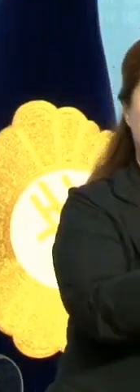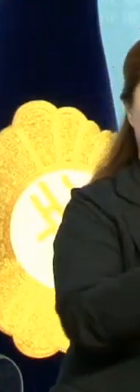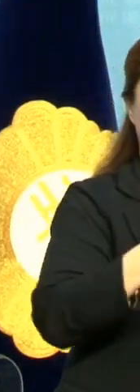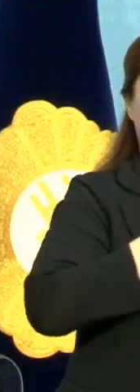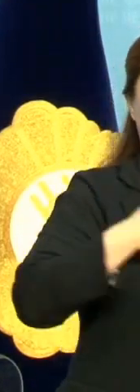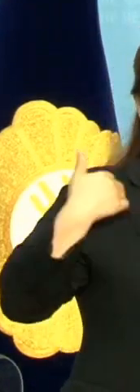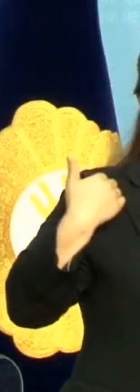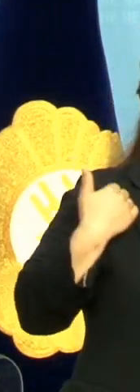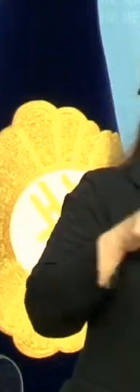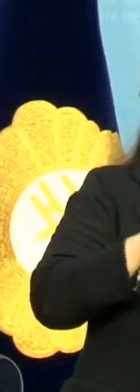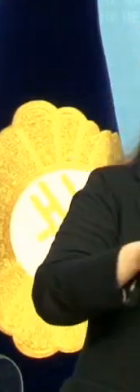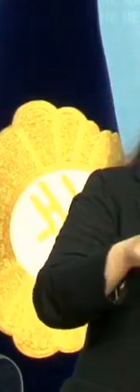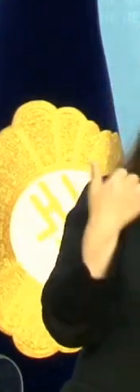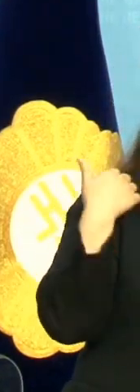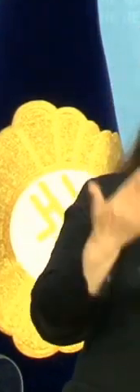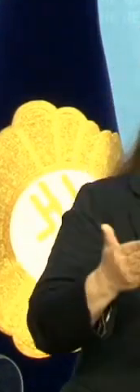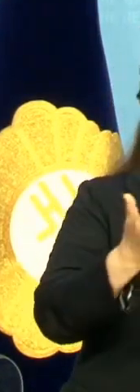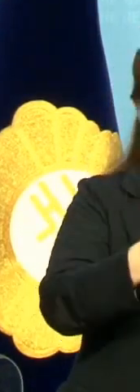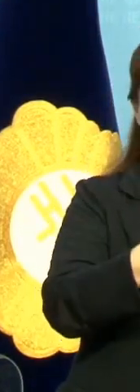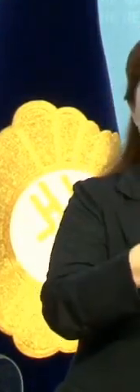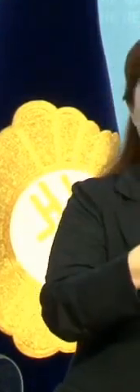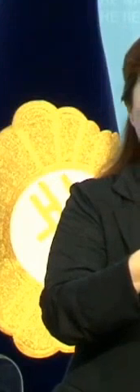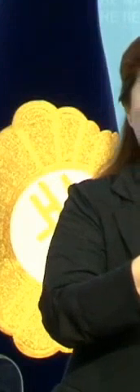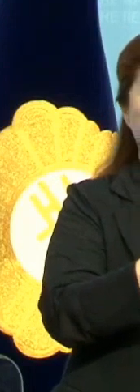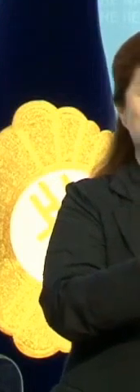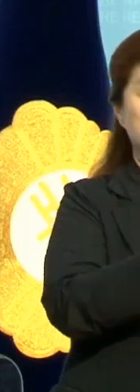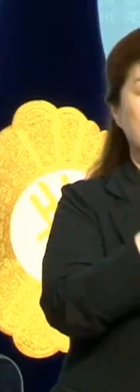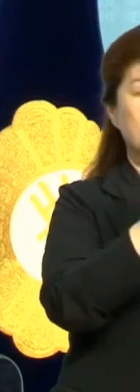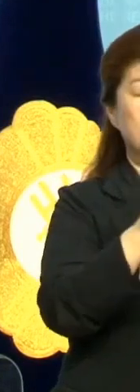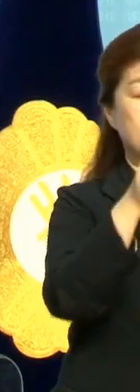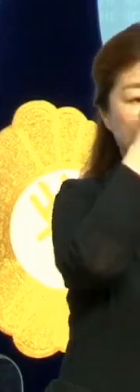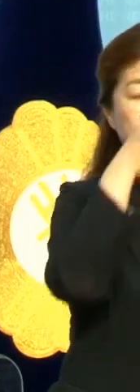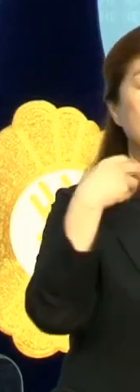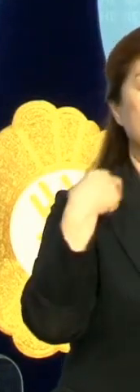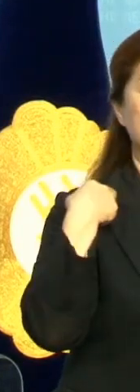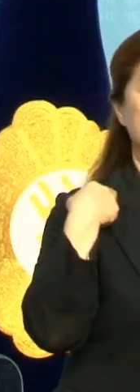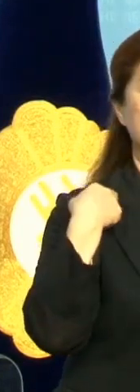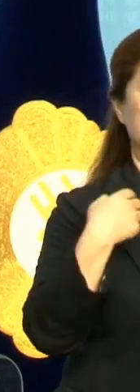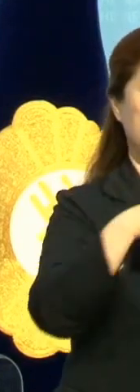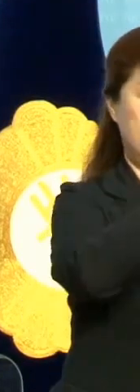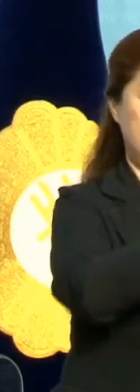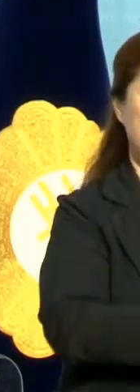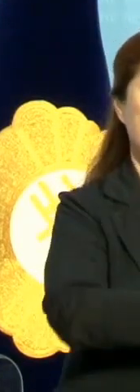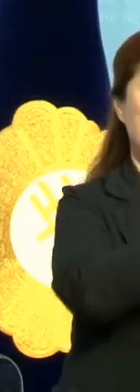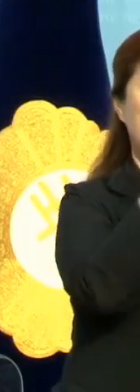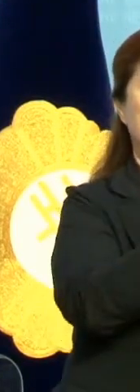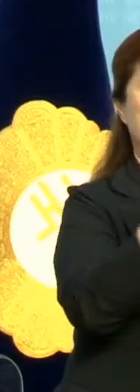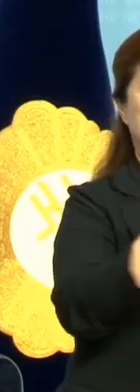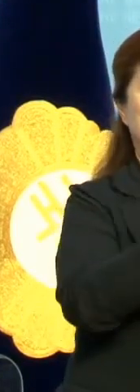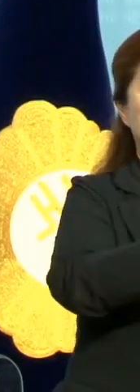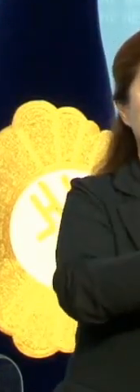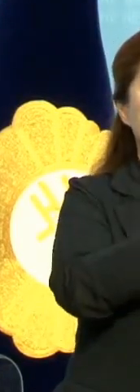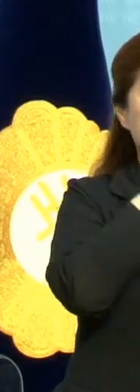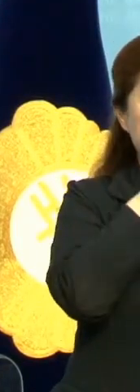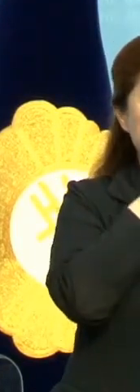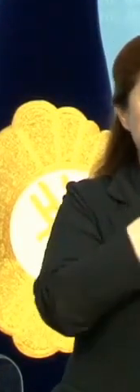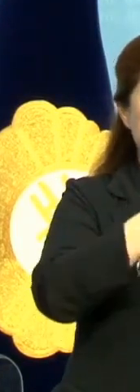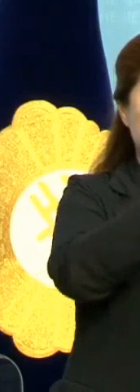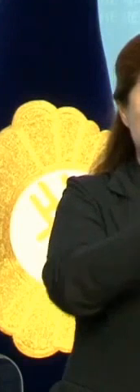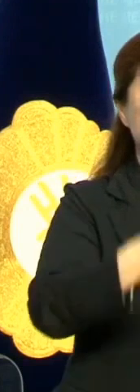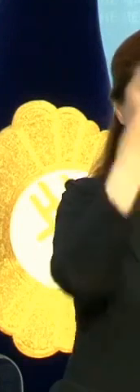모르겠다 하고 팽개칠 것이 아니라 금융당국의 책임하에 있는 내용들의 사실 여부를 자체적으로